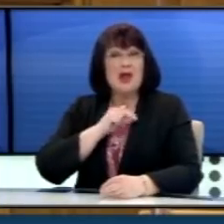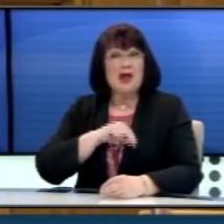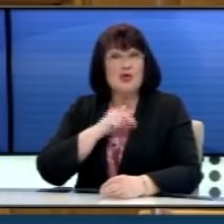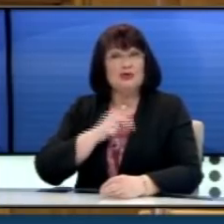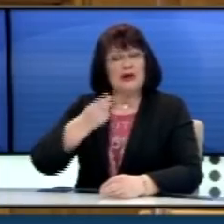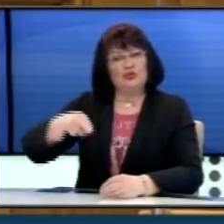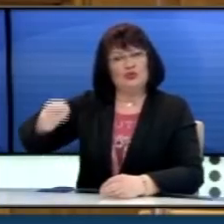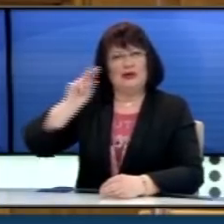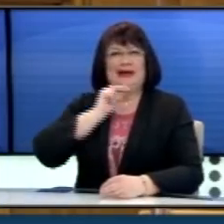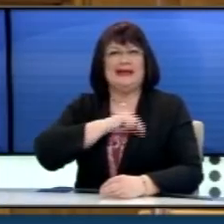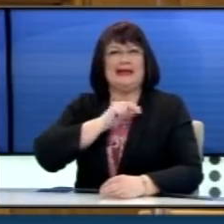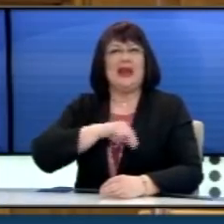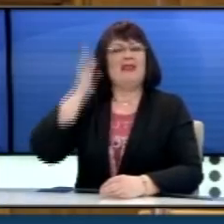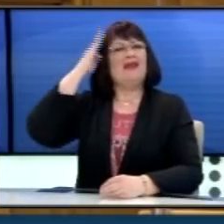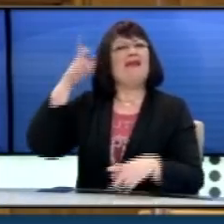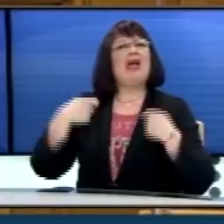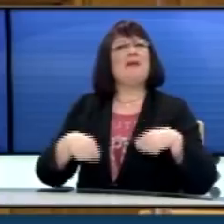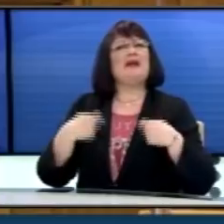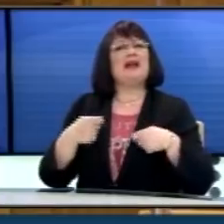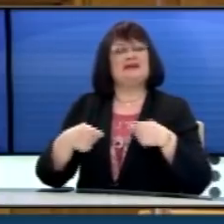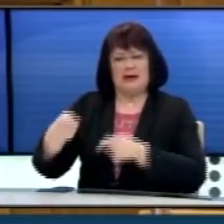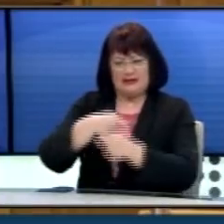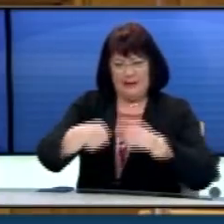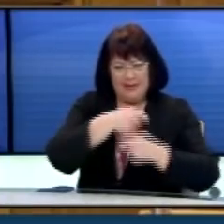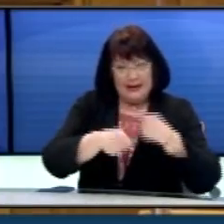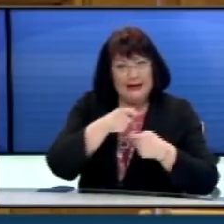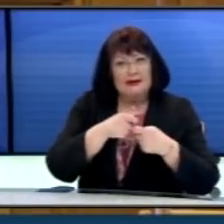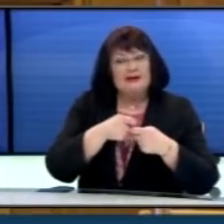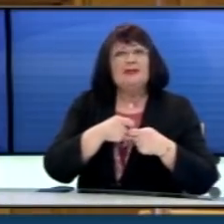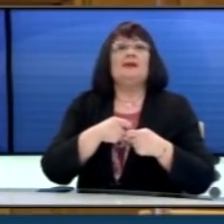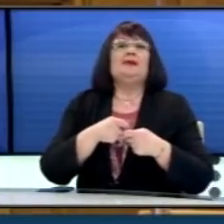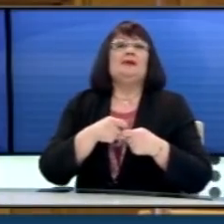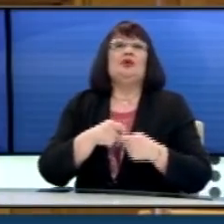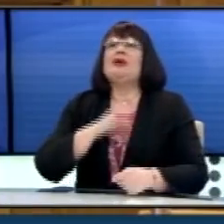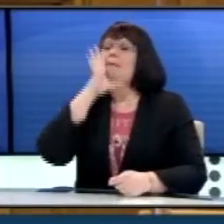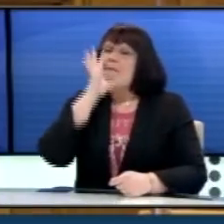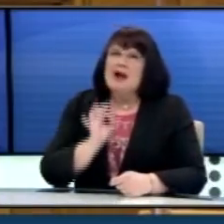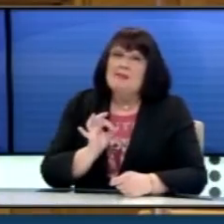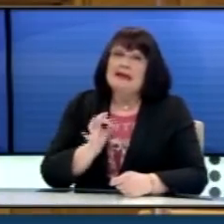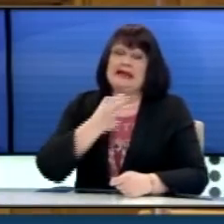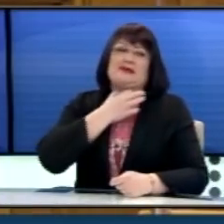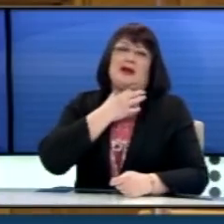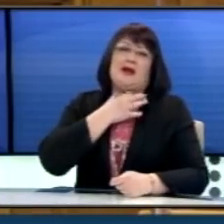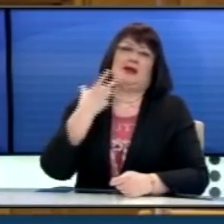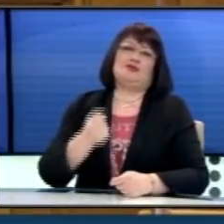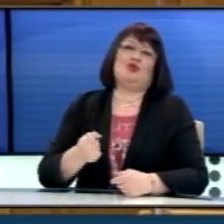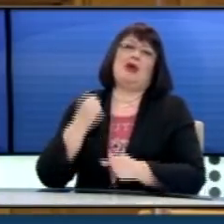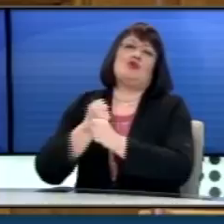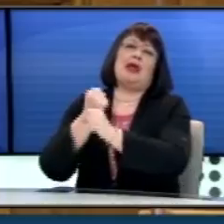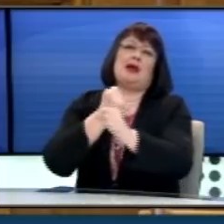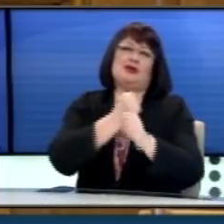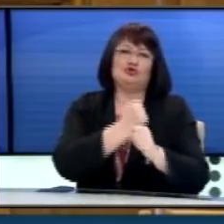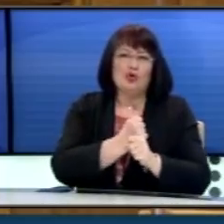τα υπερκέρδη των καπιταλιστικών επιχειρήσεων και όχι από τις πραγματικές ανάγκες των